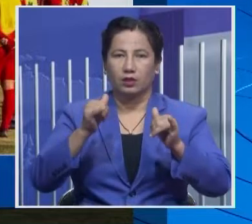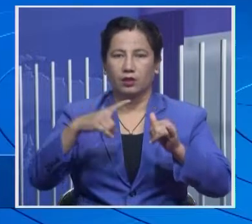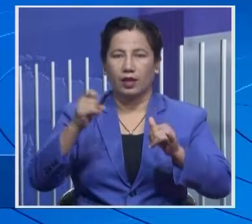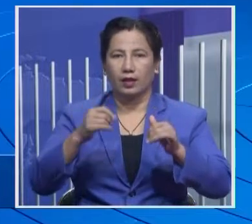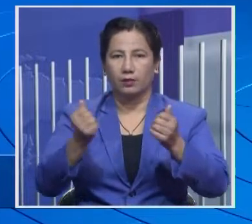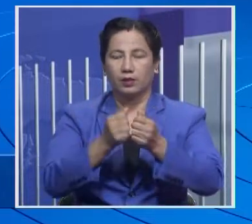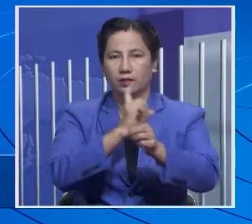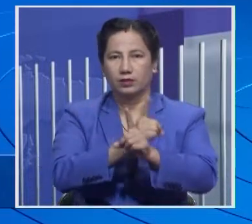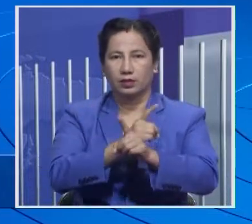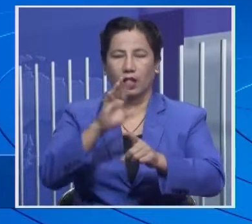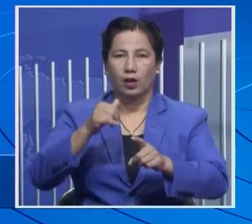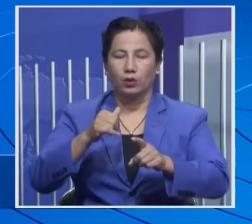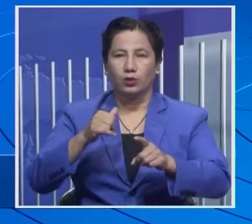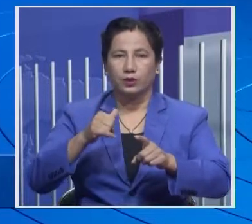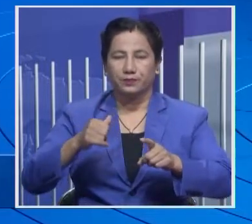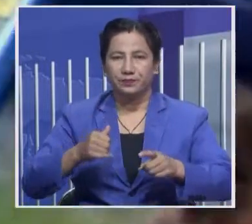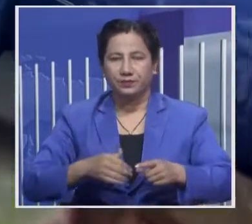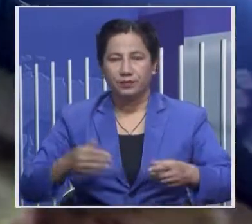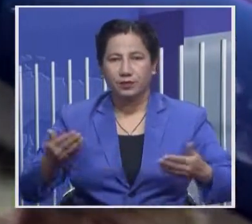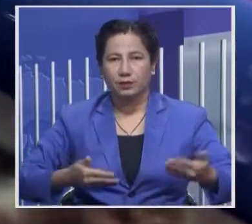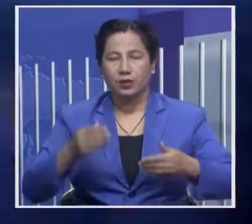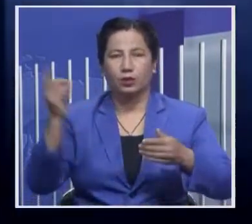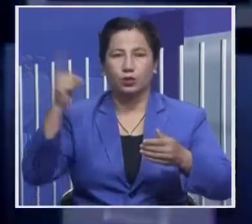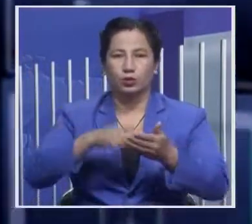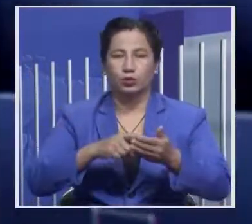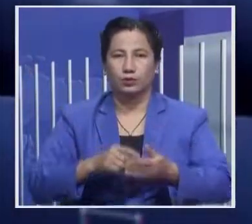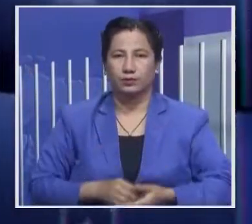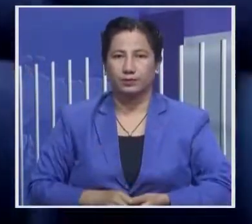बन्द प्रशिक्षण आउँदो बिहिबारबाट सुरु हुँदै।